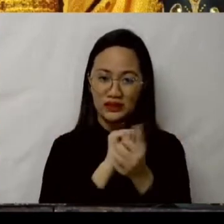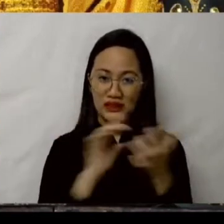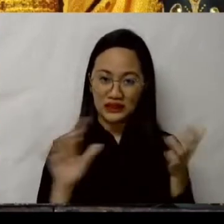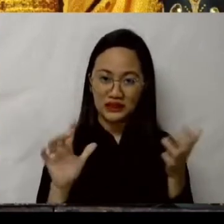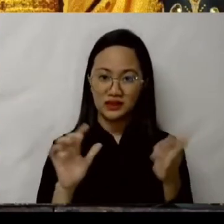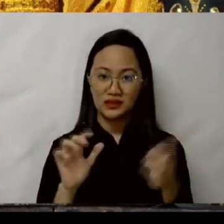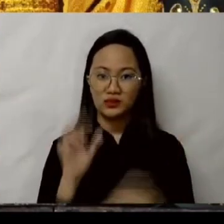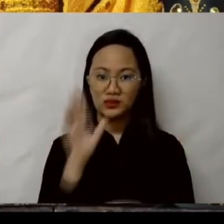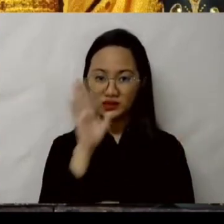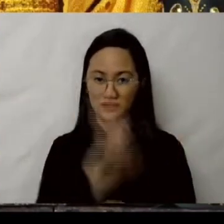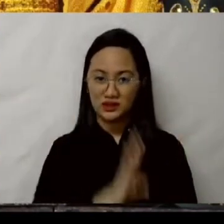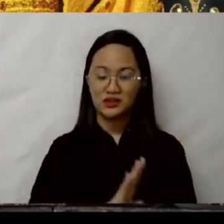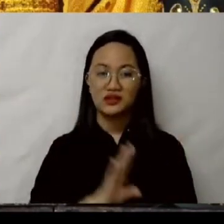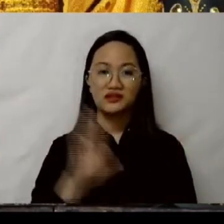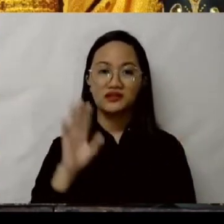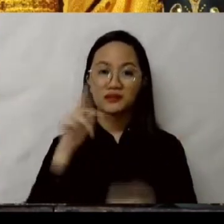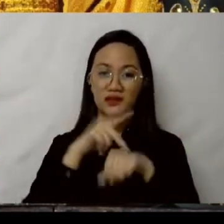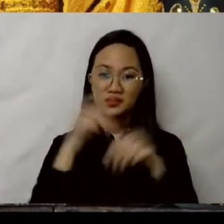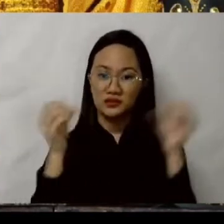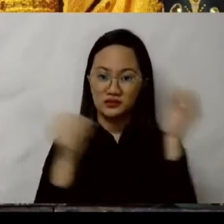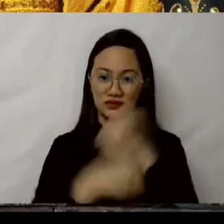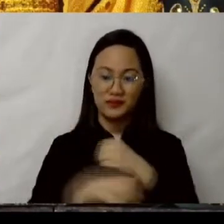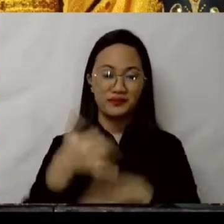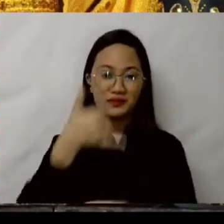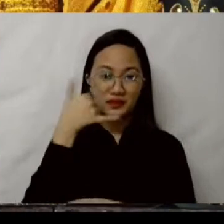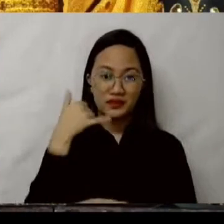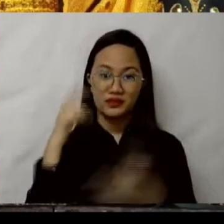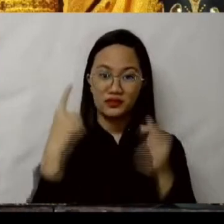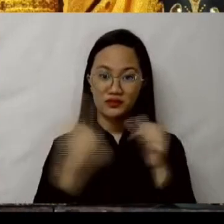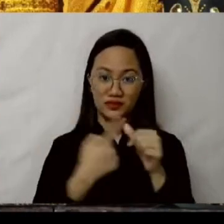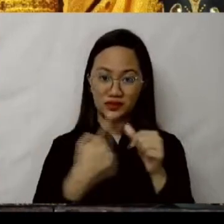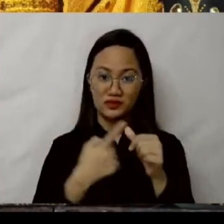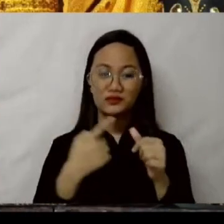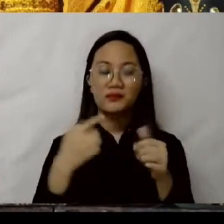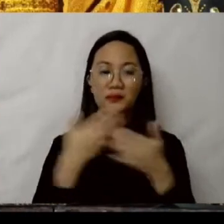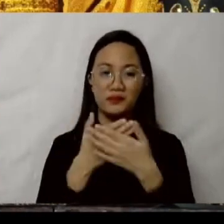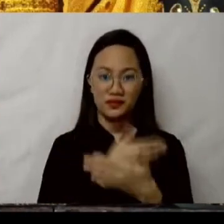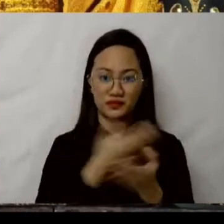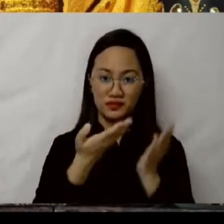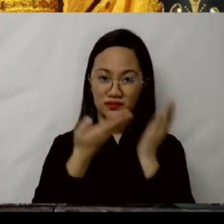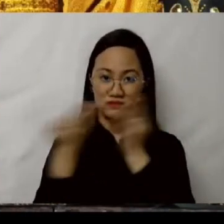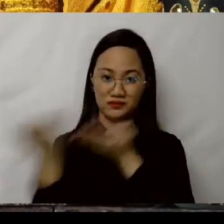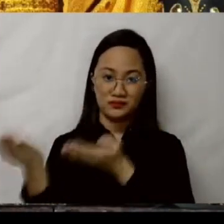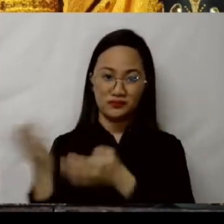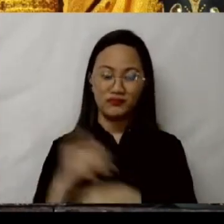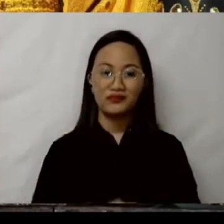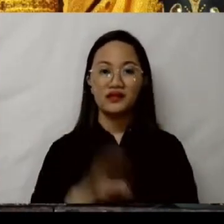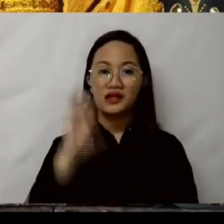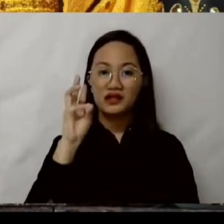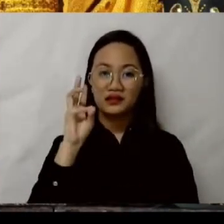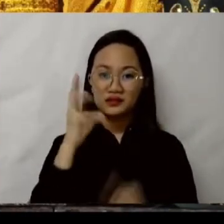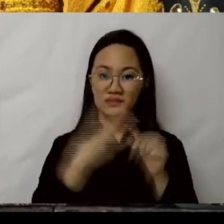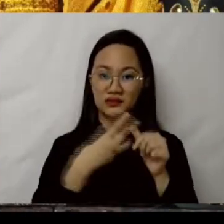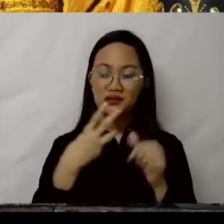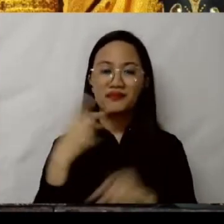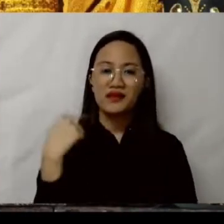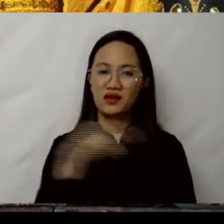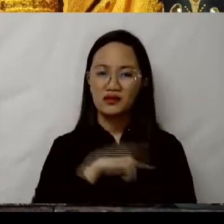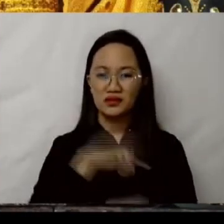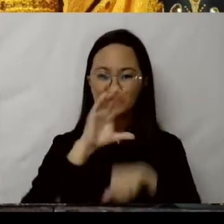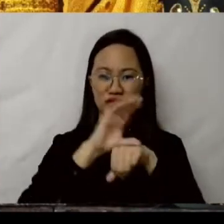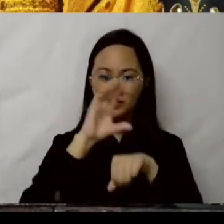Mangyaring tumawag muna bago po ito dalhin. Ika-anim, ang ating pong simbahan ay patuloy na